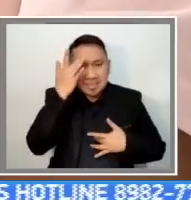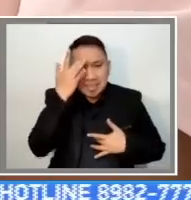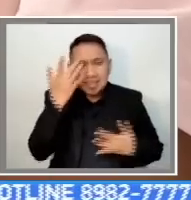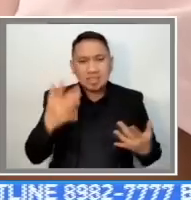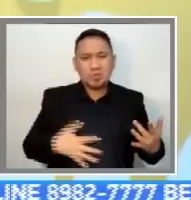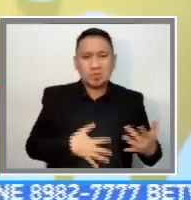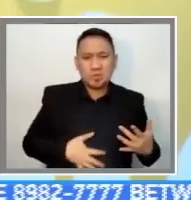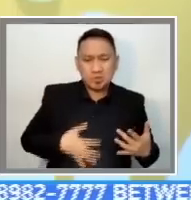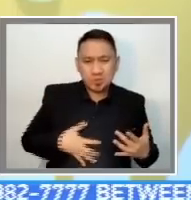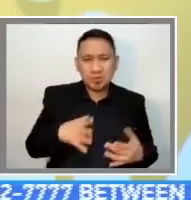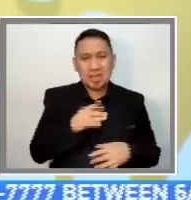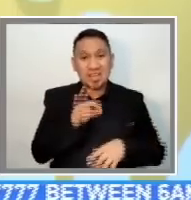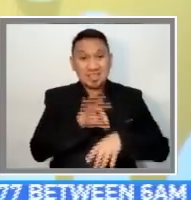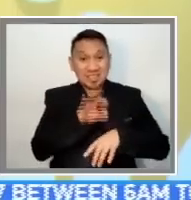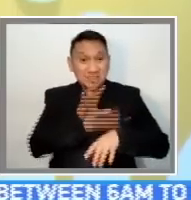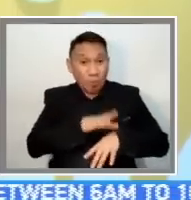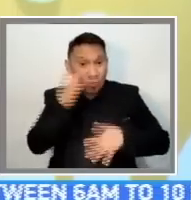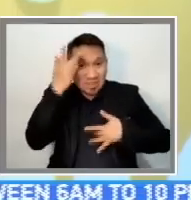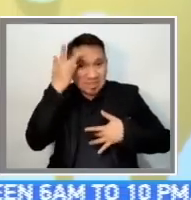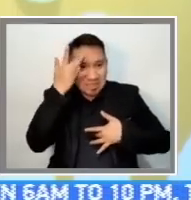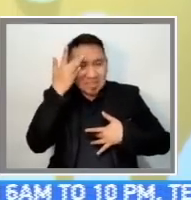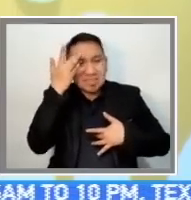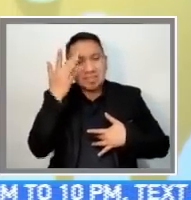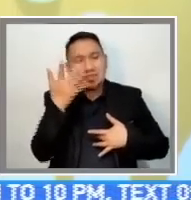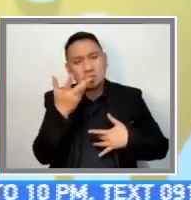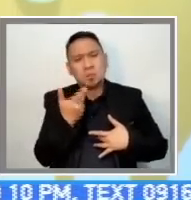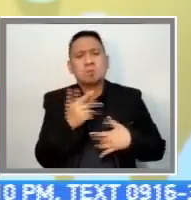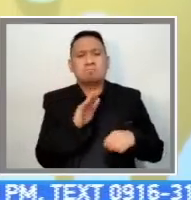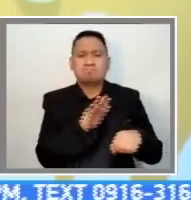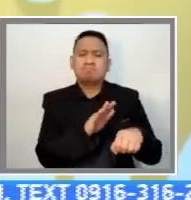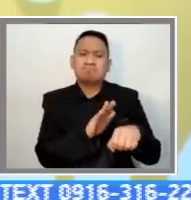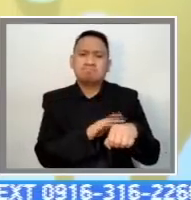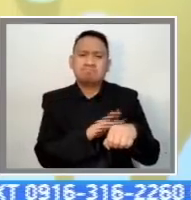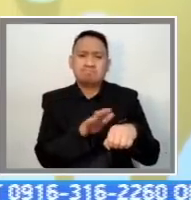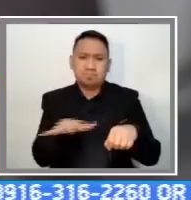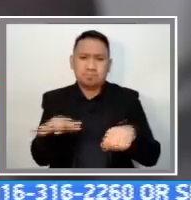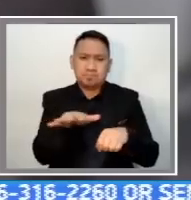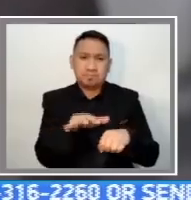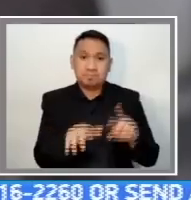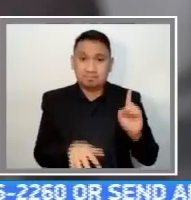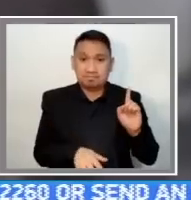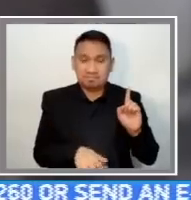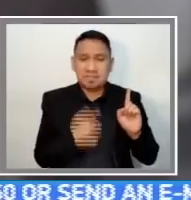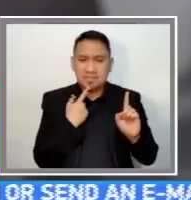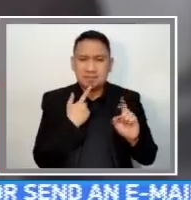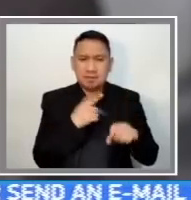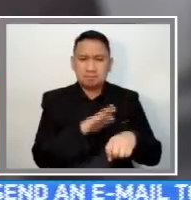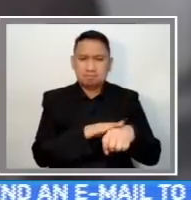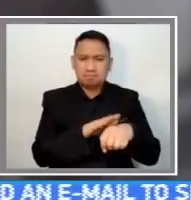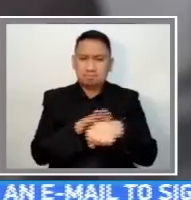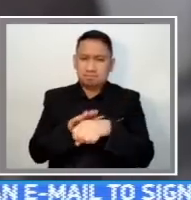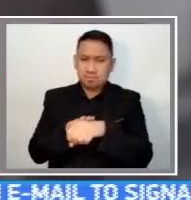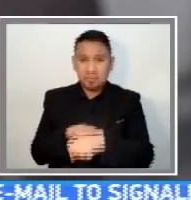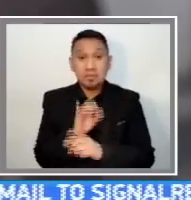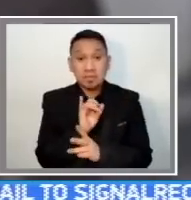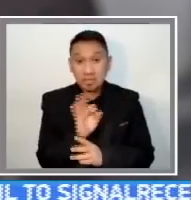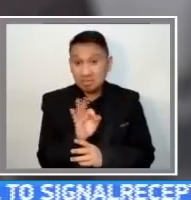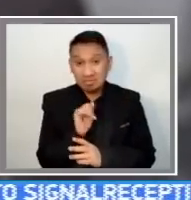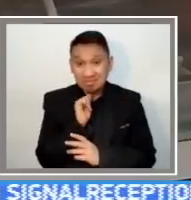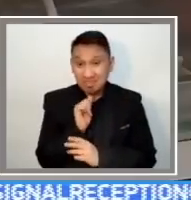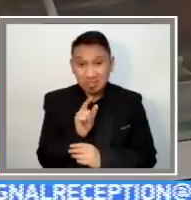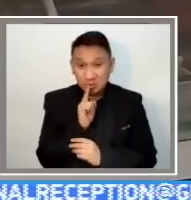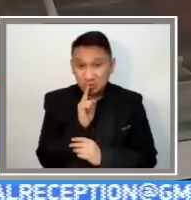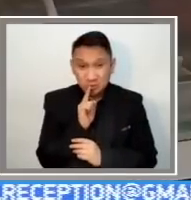at malaria. Paalala po ni DOH Officer in Charge Maria Rosario Vergere, kung hindi tiyak ang